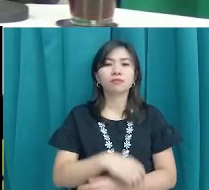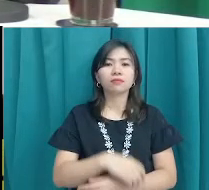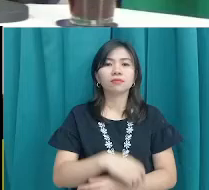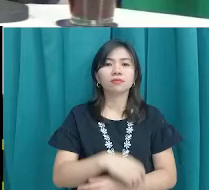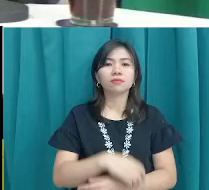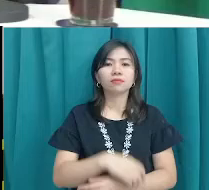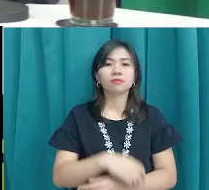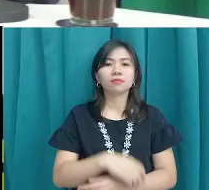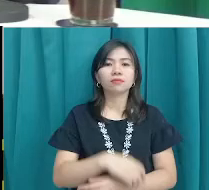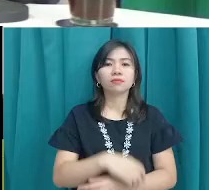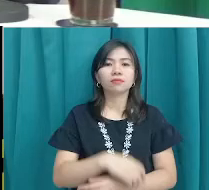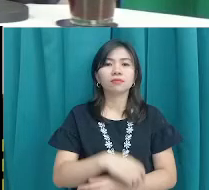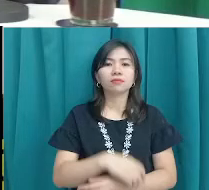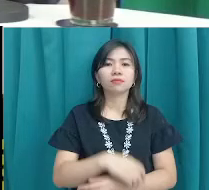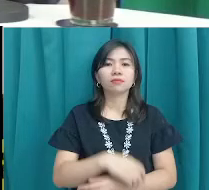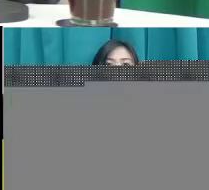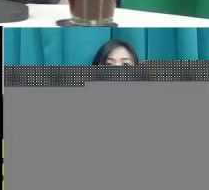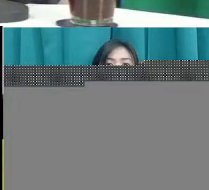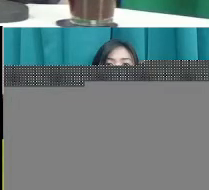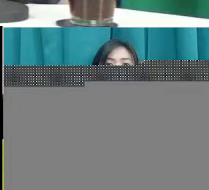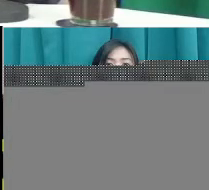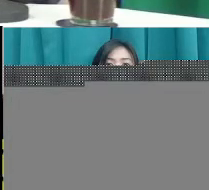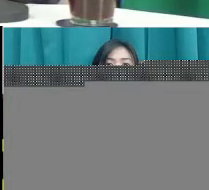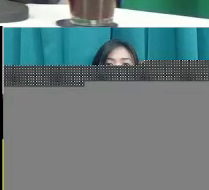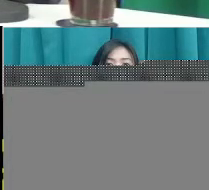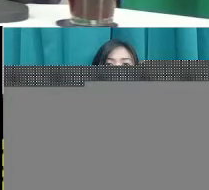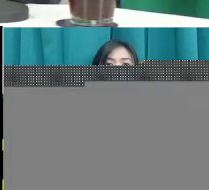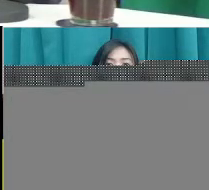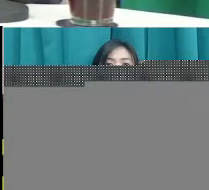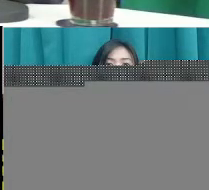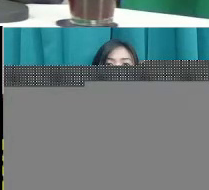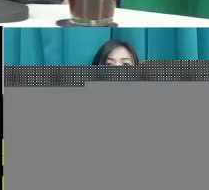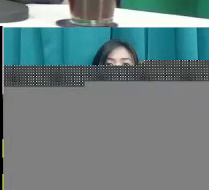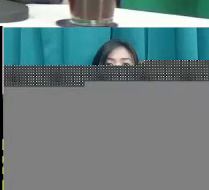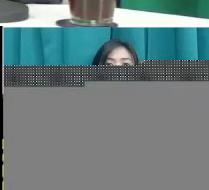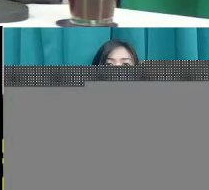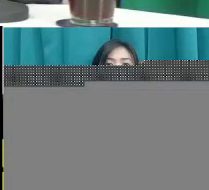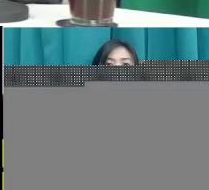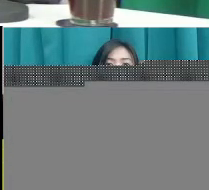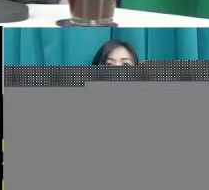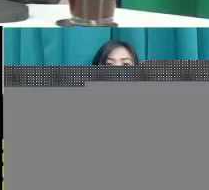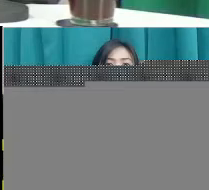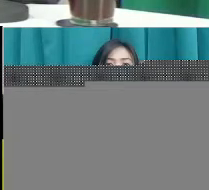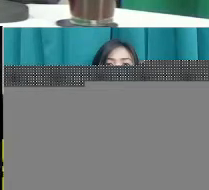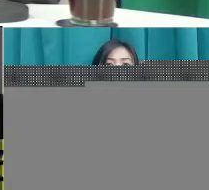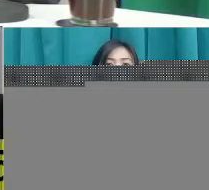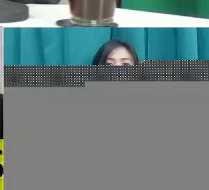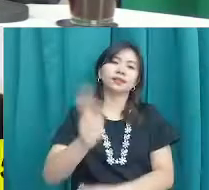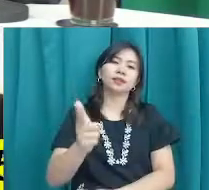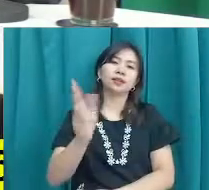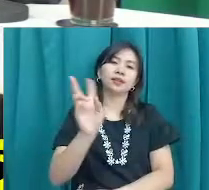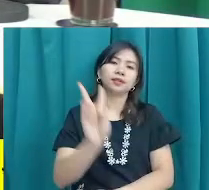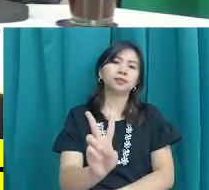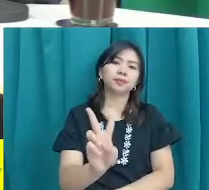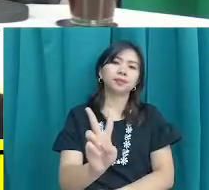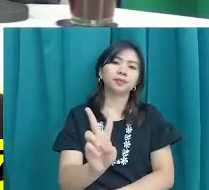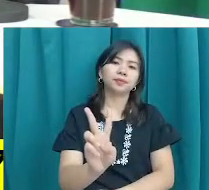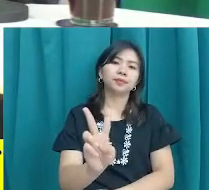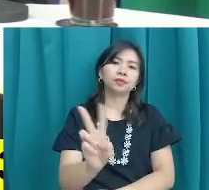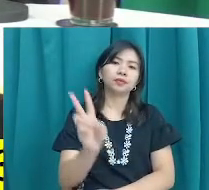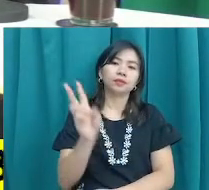dito? Disciples. Alright? Huh? Okay, verse 22. And they were